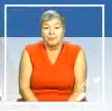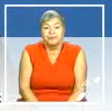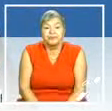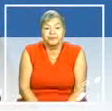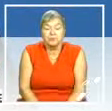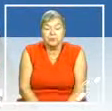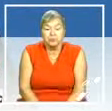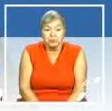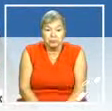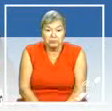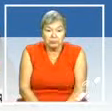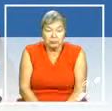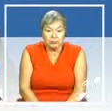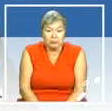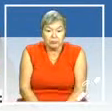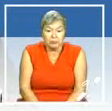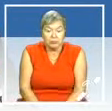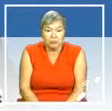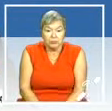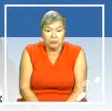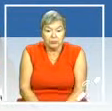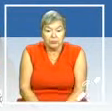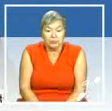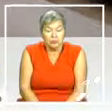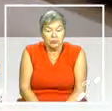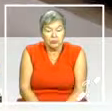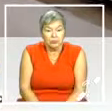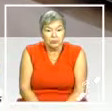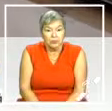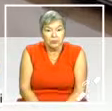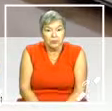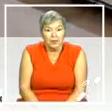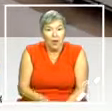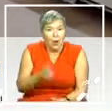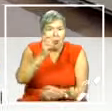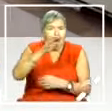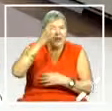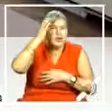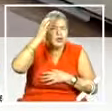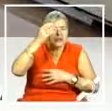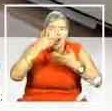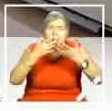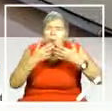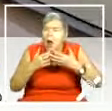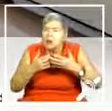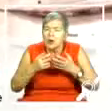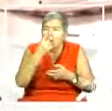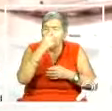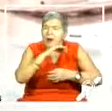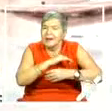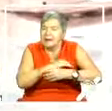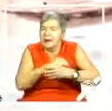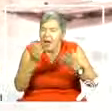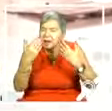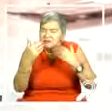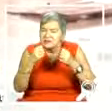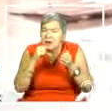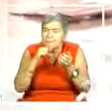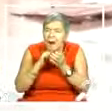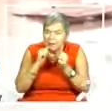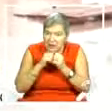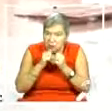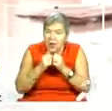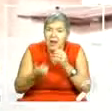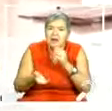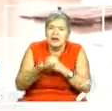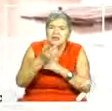has been facing increase of drought events. Oamenii de știință au calculat că un grad al încălzirii globale determină creșterea